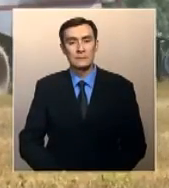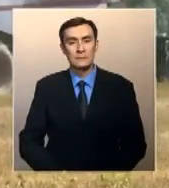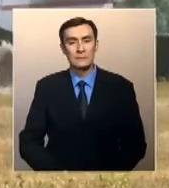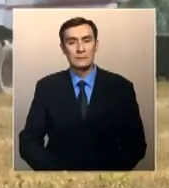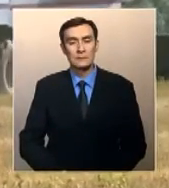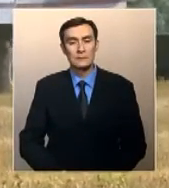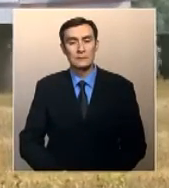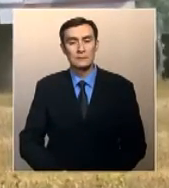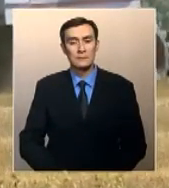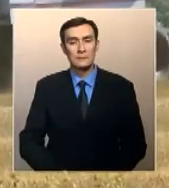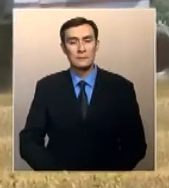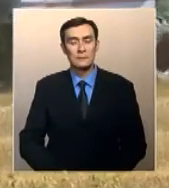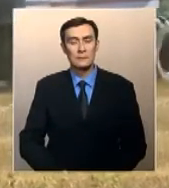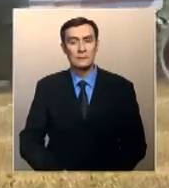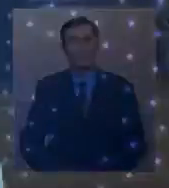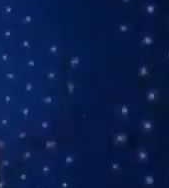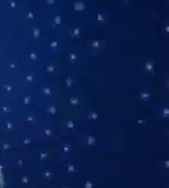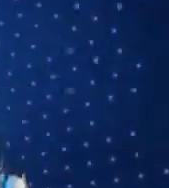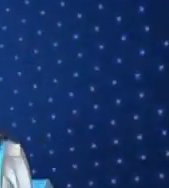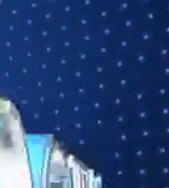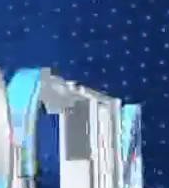область, 24 КЗ.